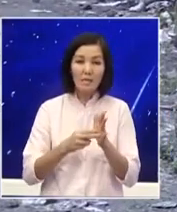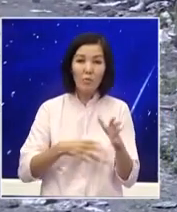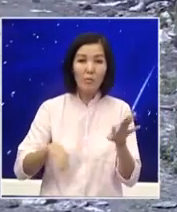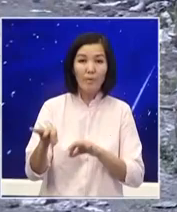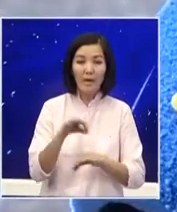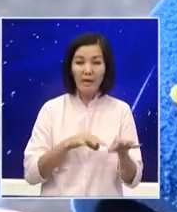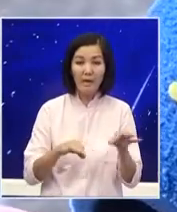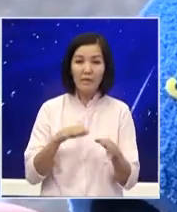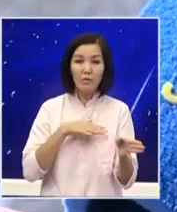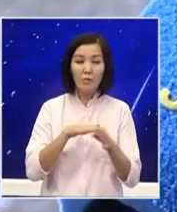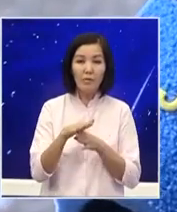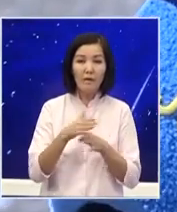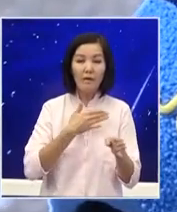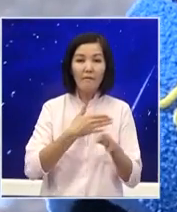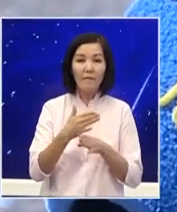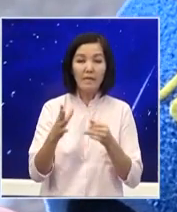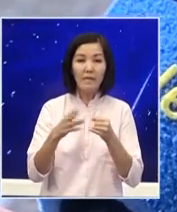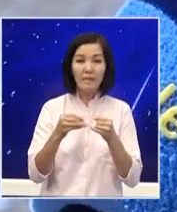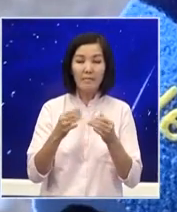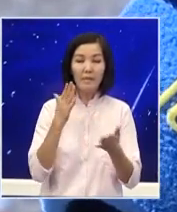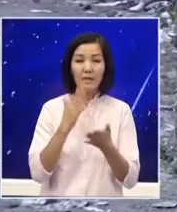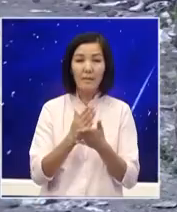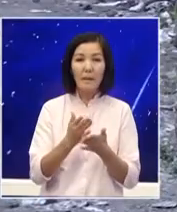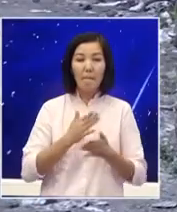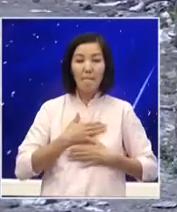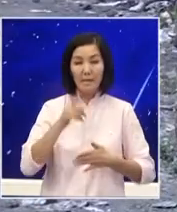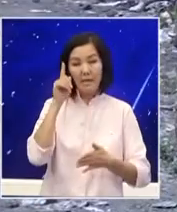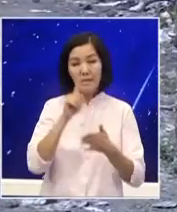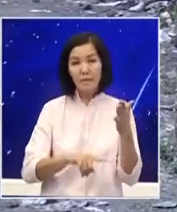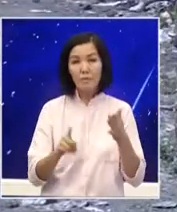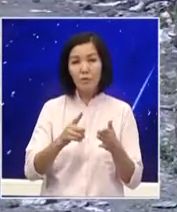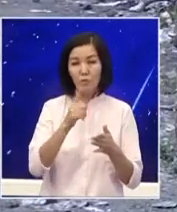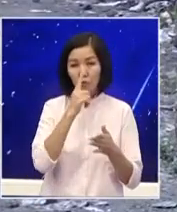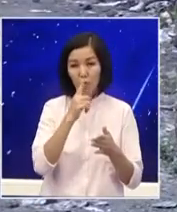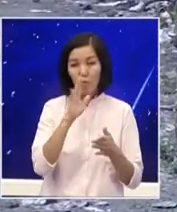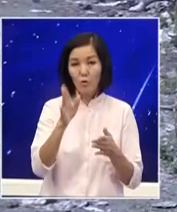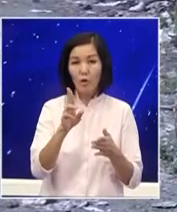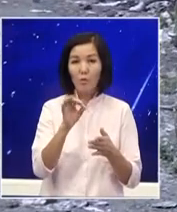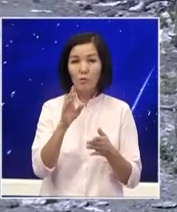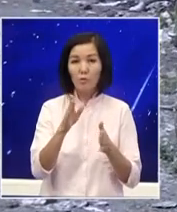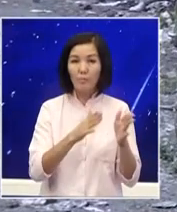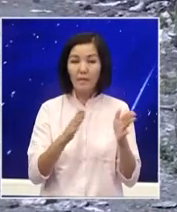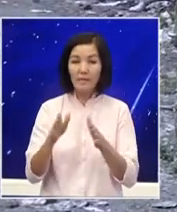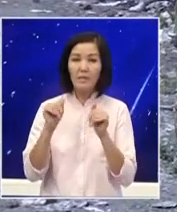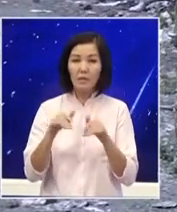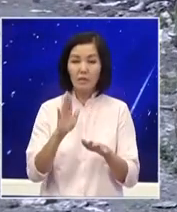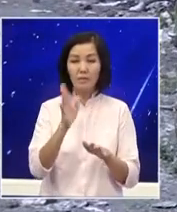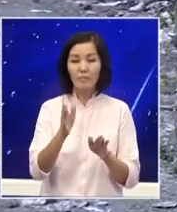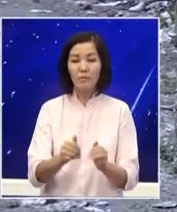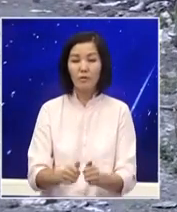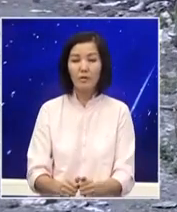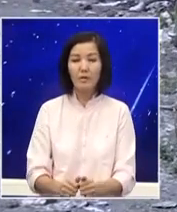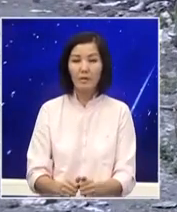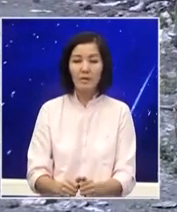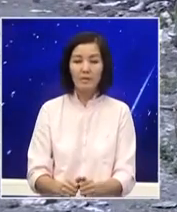для его реализации выделен земельный участок мы надеемся что в скором времени в как сурском районе будет налажен процесс сортировки и утилизации